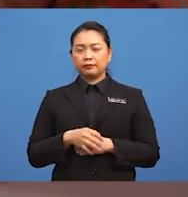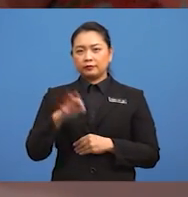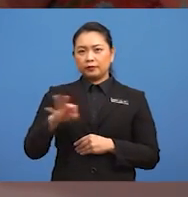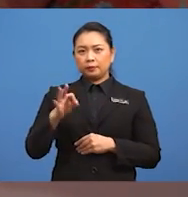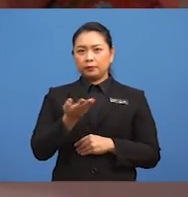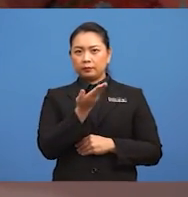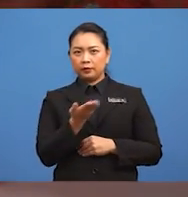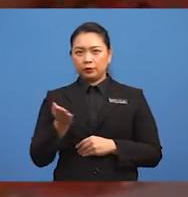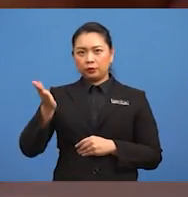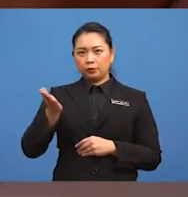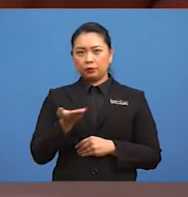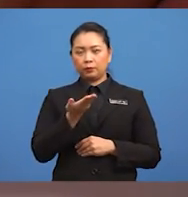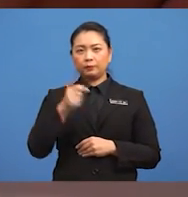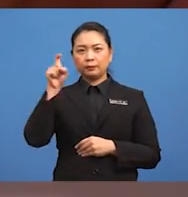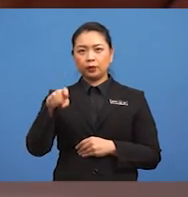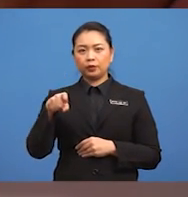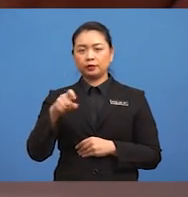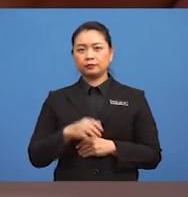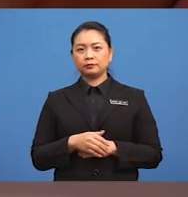jahitan kelepek melengkung perlulah